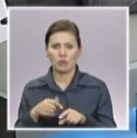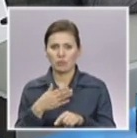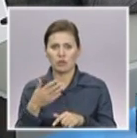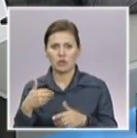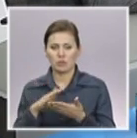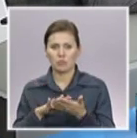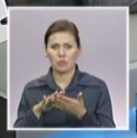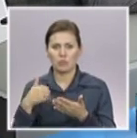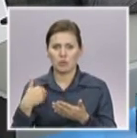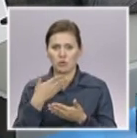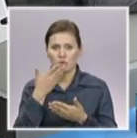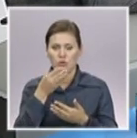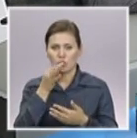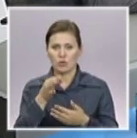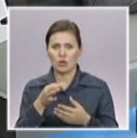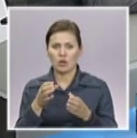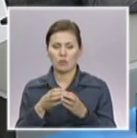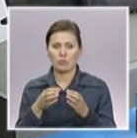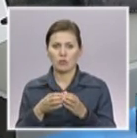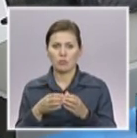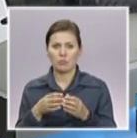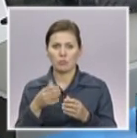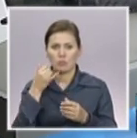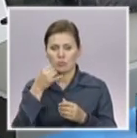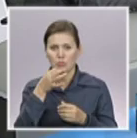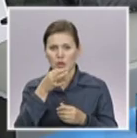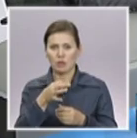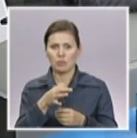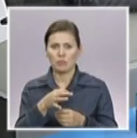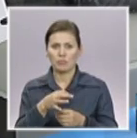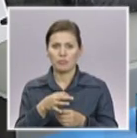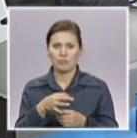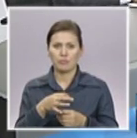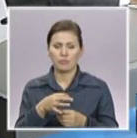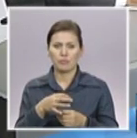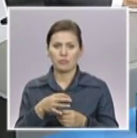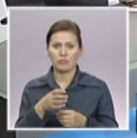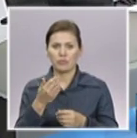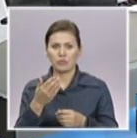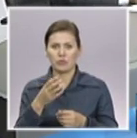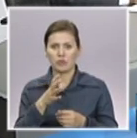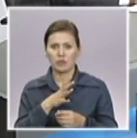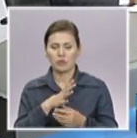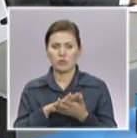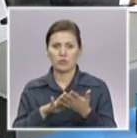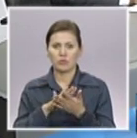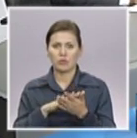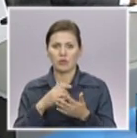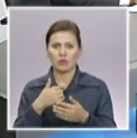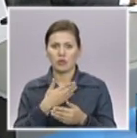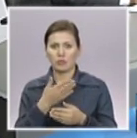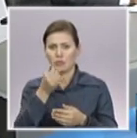ешқандай пайда жоқ дейді. Компанияларыңыз звандайым айтам десем, олар бізге не істелі, түпте істе алмайды